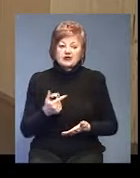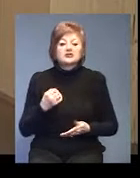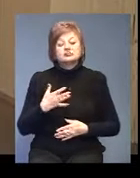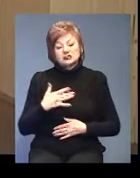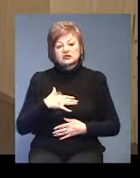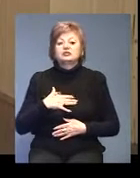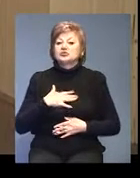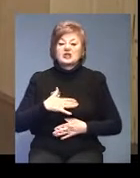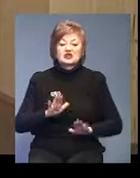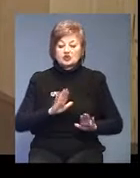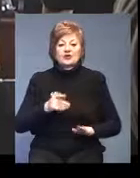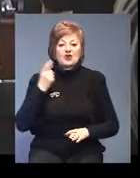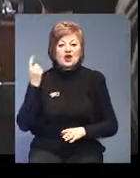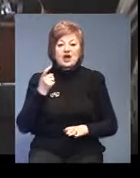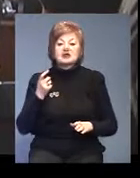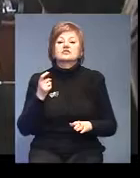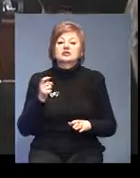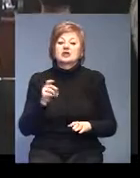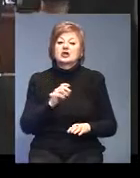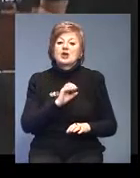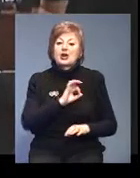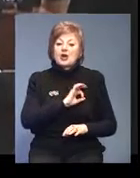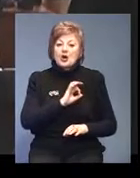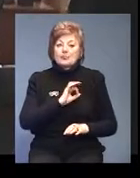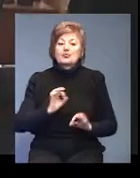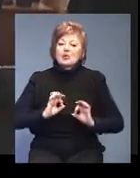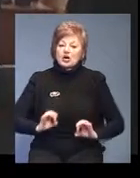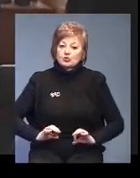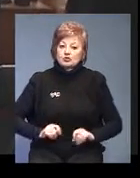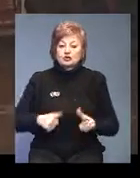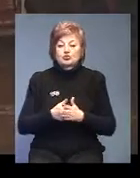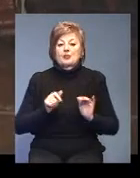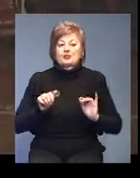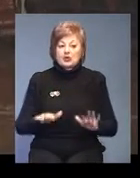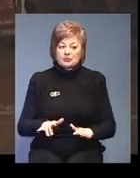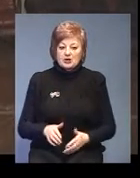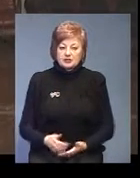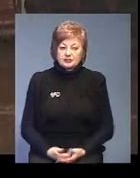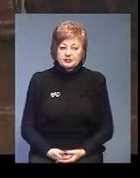задовольнивши клопотання Харківської прокуратури щодо посилення запобіжного заходу.